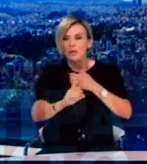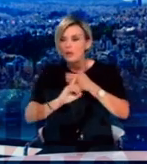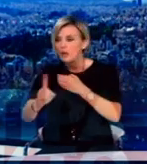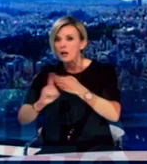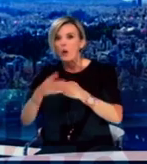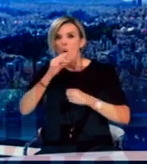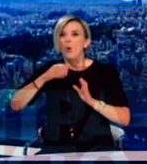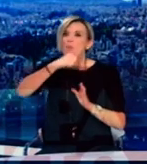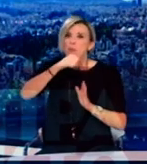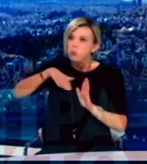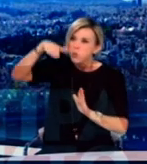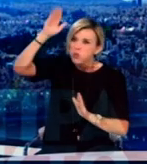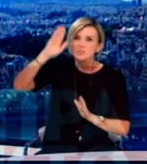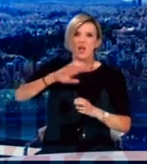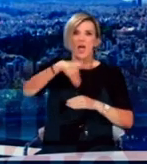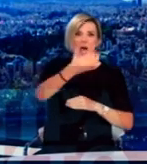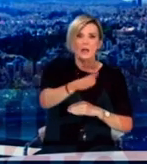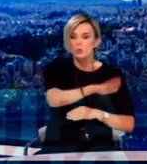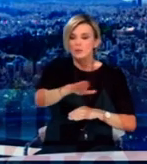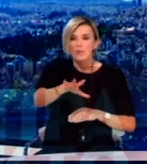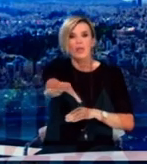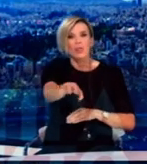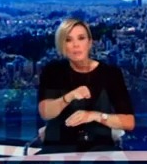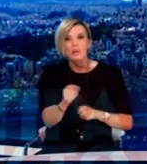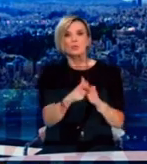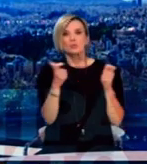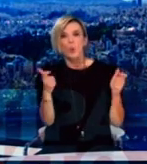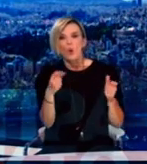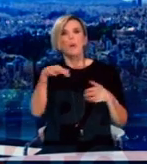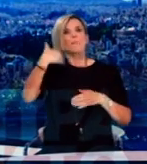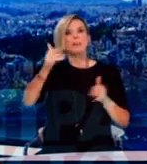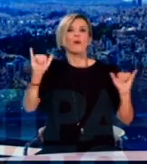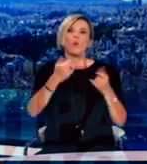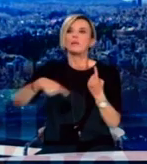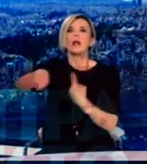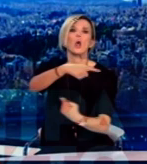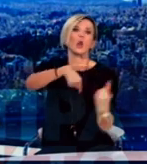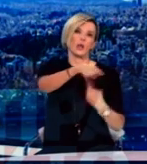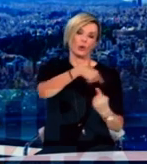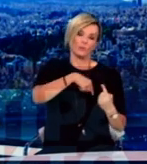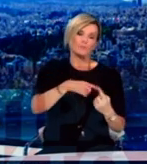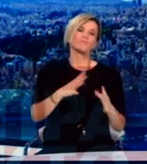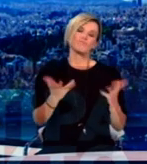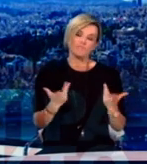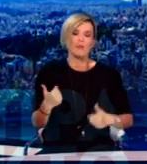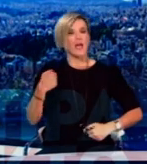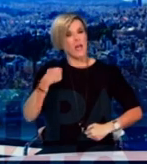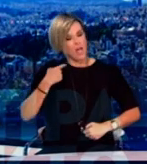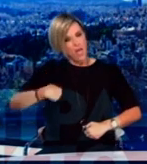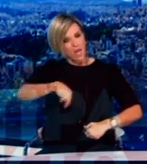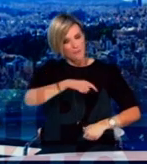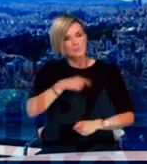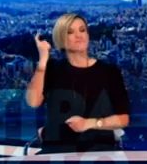ενηλίκων. Κυρίες και κύριοι, κατανοούμε απόλυτα την αναστάτωση που προκαλεί στην καθημερινότητα